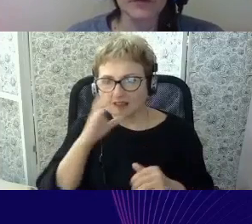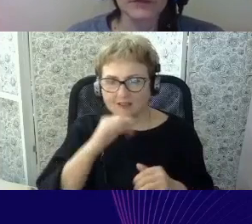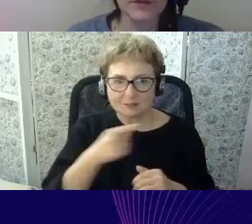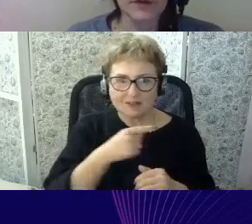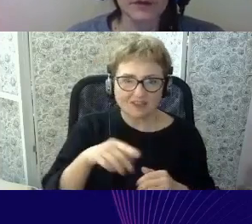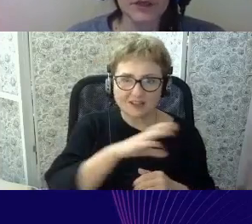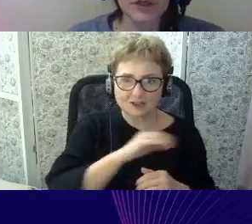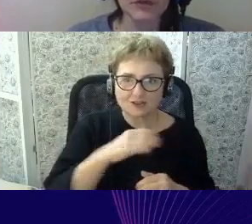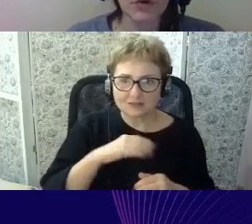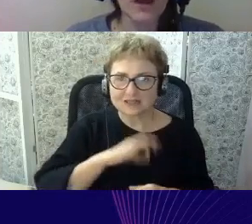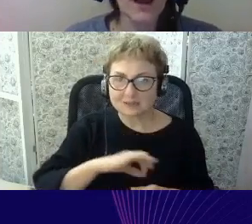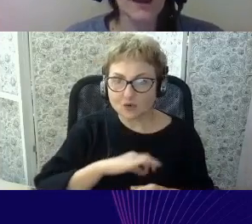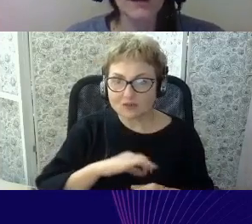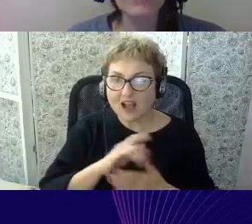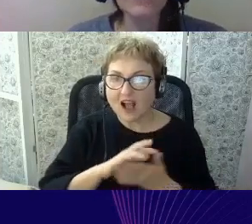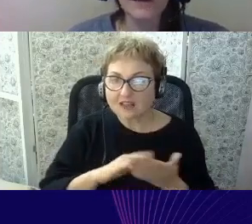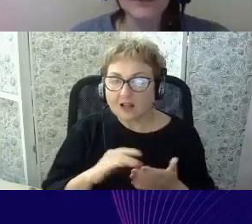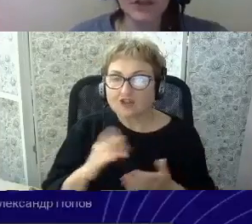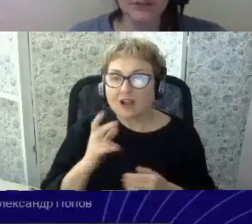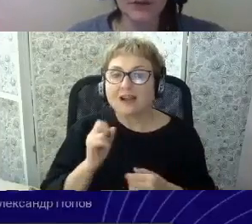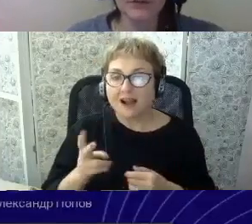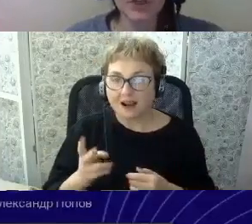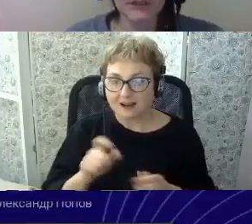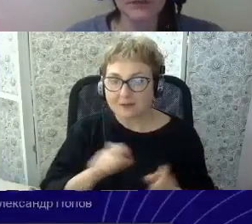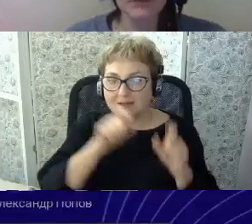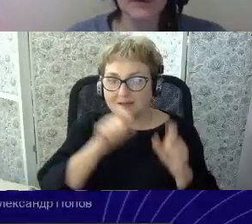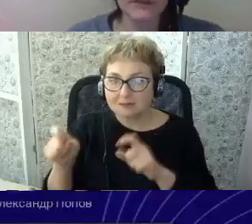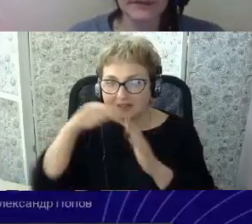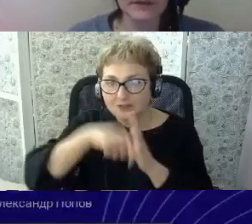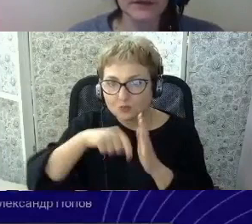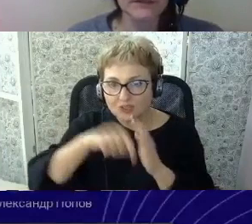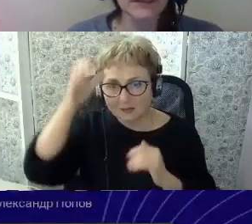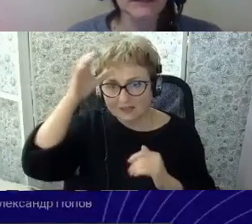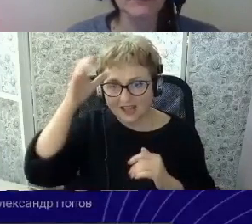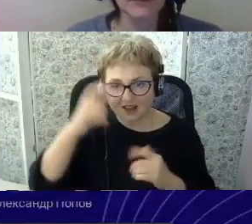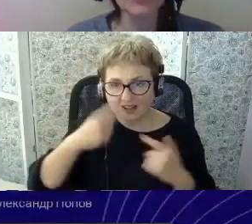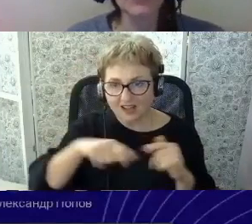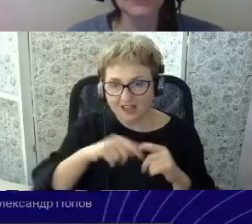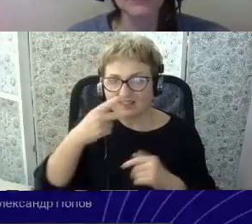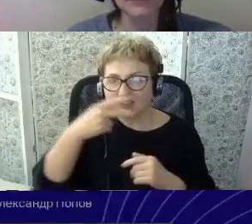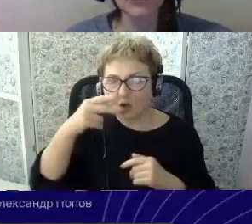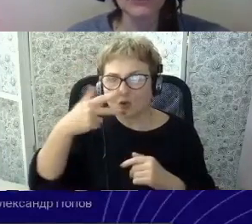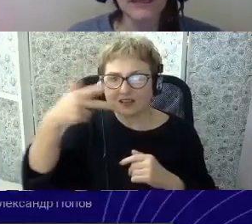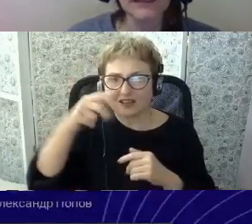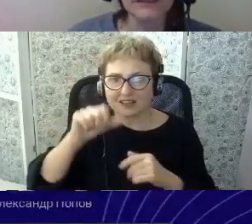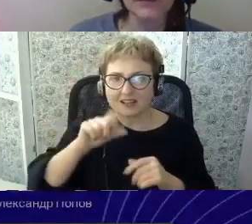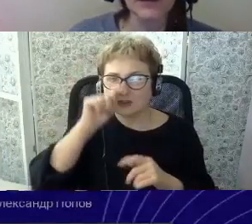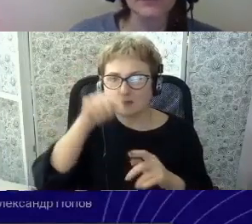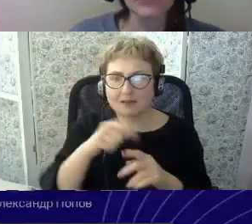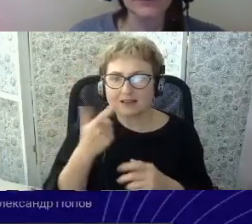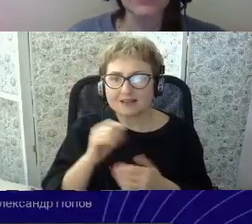правило, находится на первом этаже. Но а как дальше перемещаться внутри образовательной организации на второй, третий этажи,